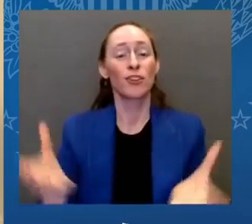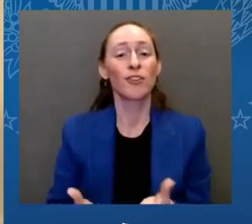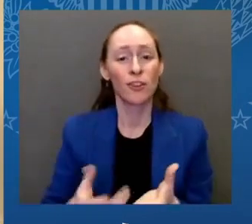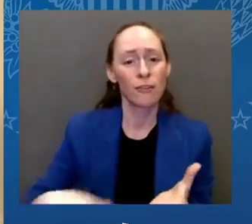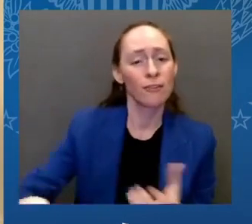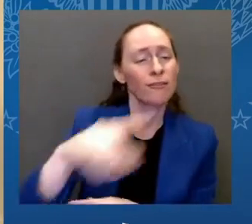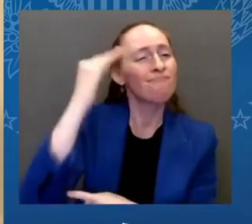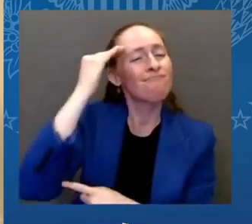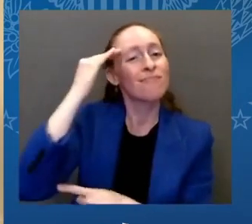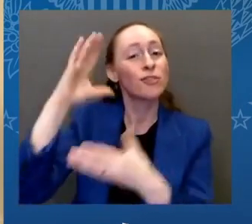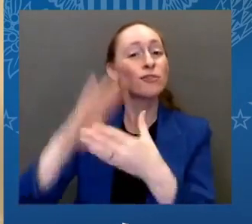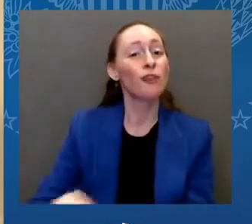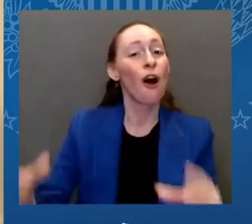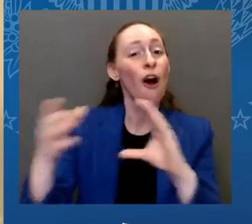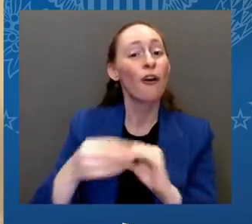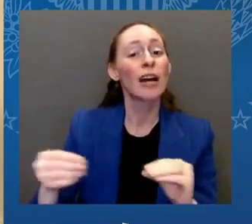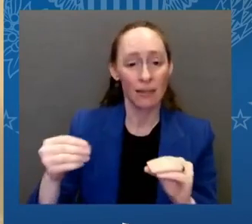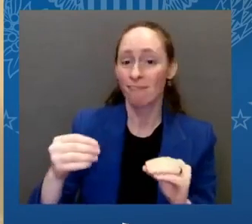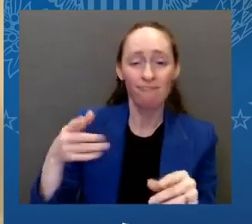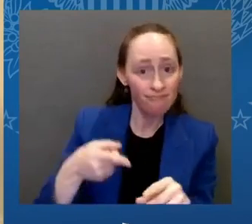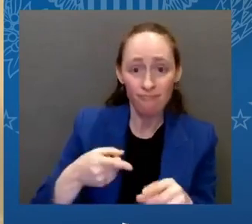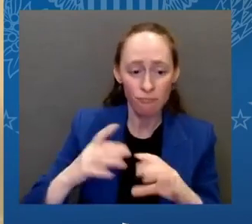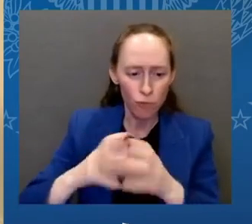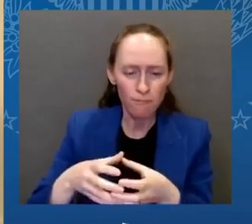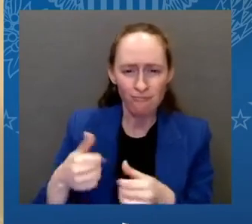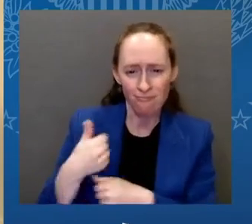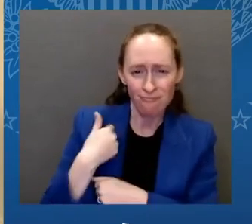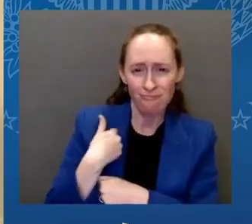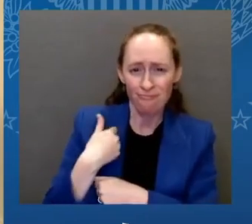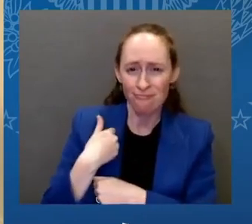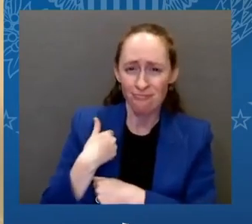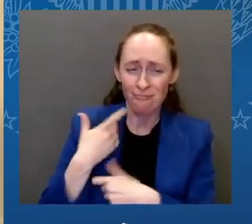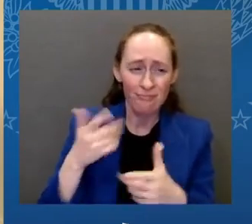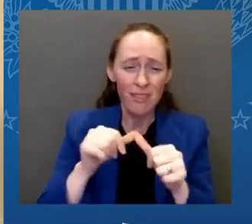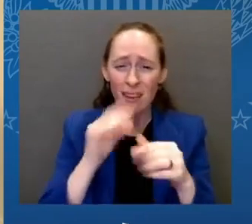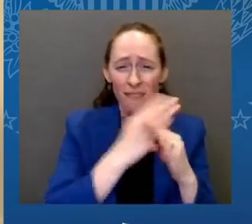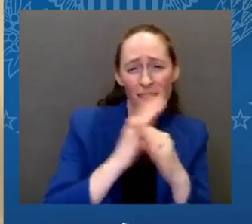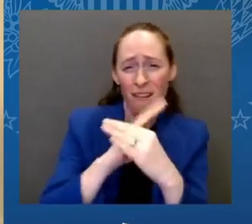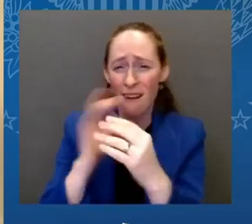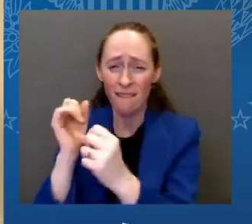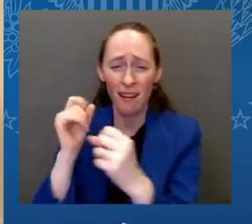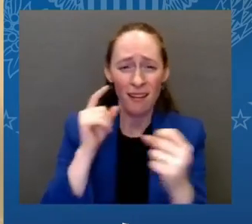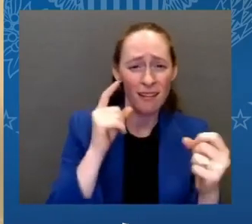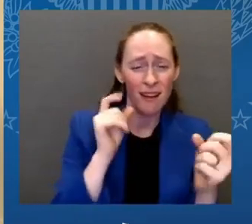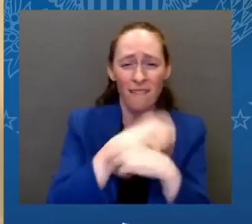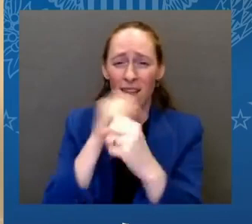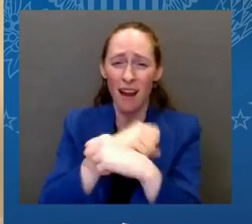святкують багаторічну перемогу малого народу